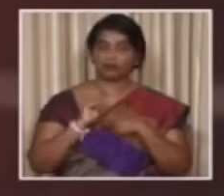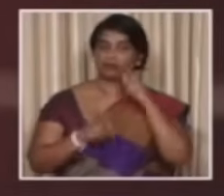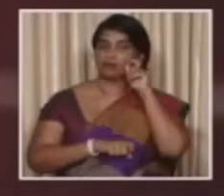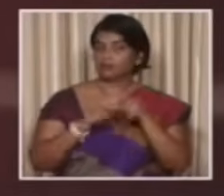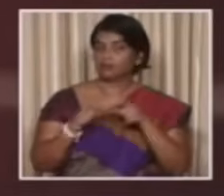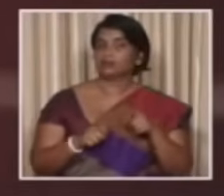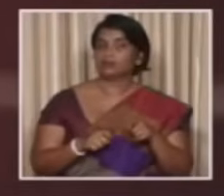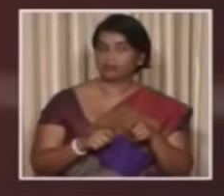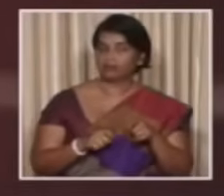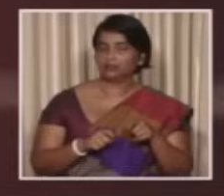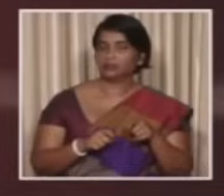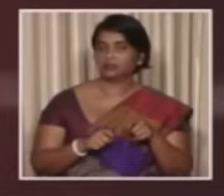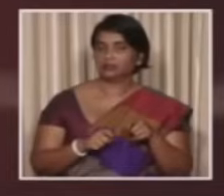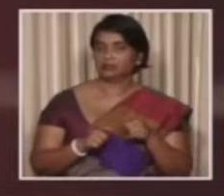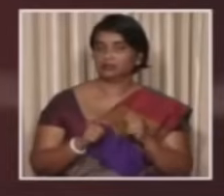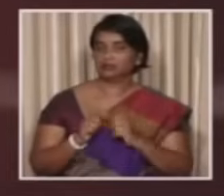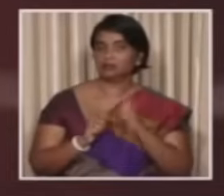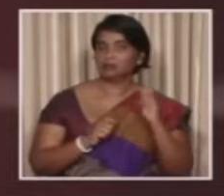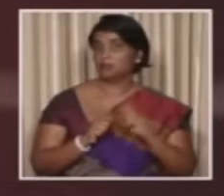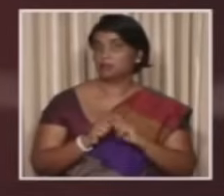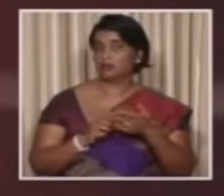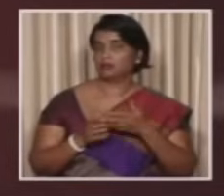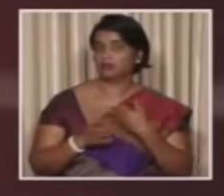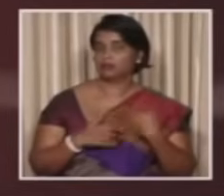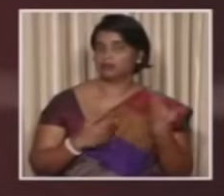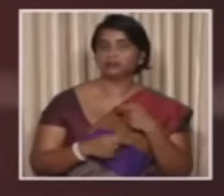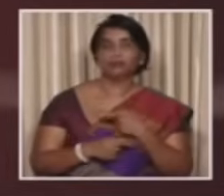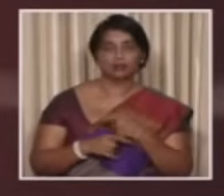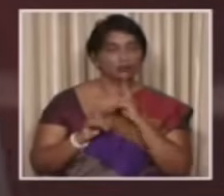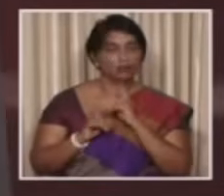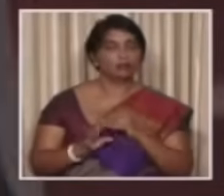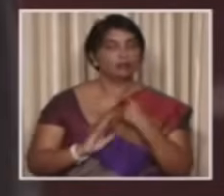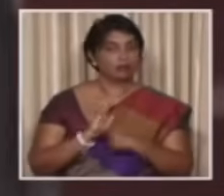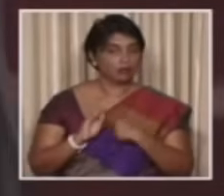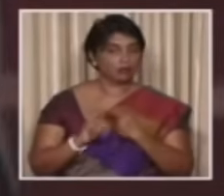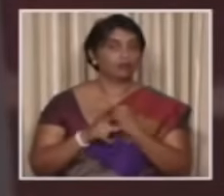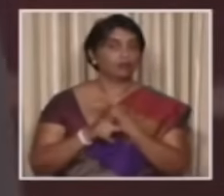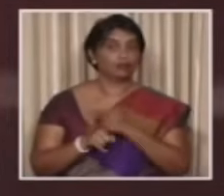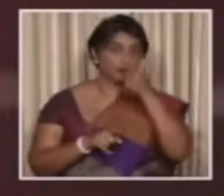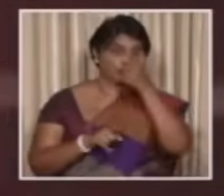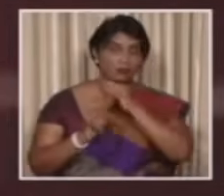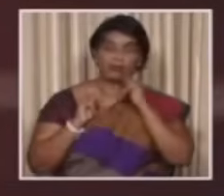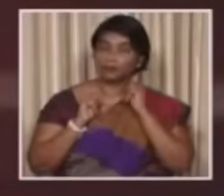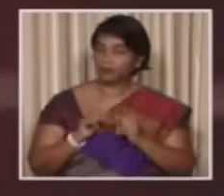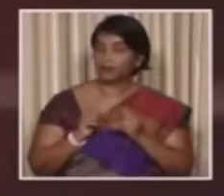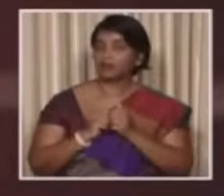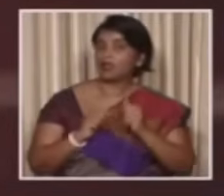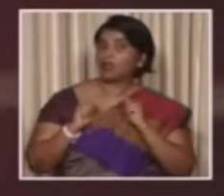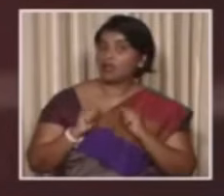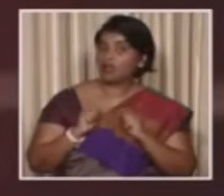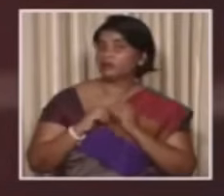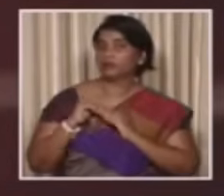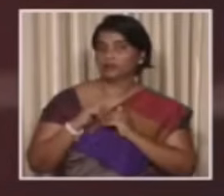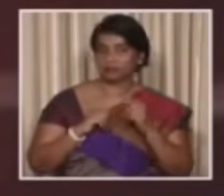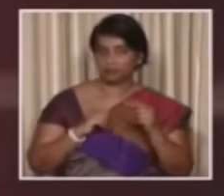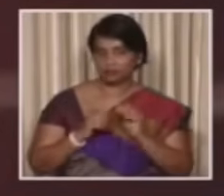ජනතාවට ගෙවීම පැහැර හැරලා තියෙන්නේ. හැබැයි එතුමා මුළු රටටම උගන්වනවා වංචාවට දූෂණයට විරුද්ධ කොහොමද කටයුතු